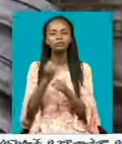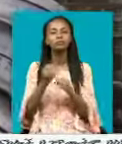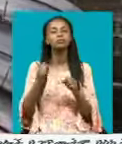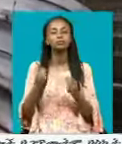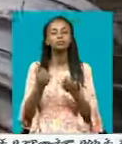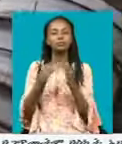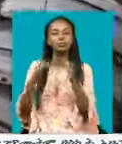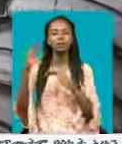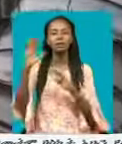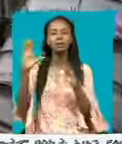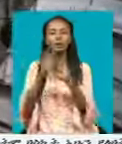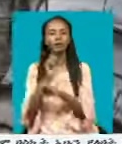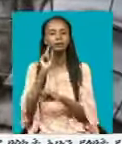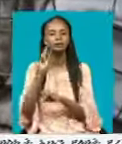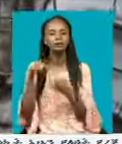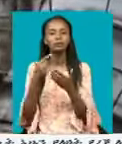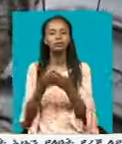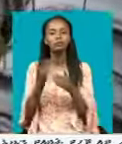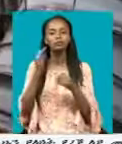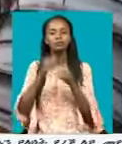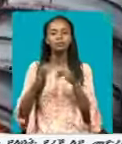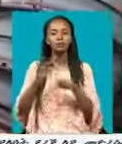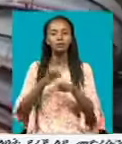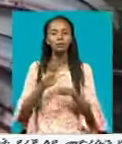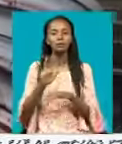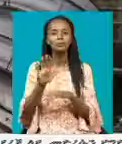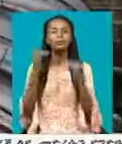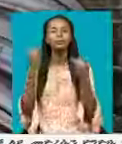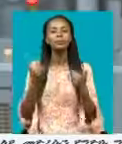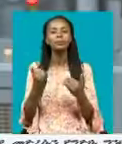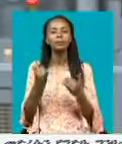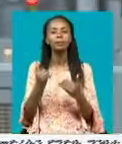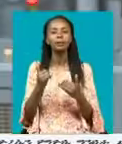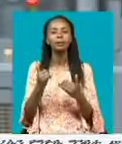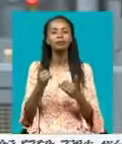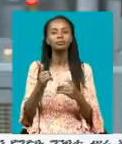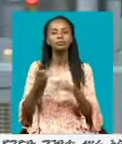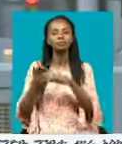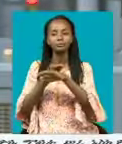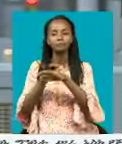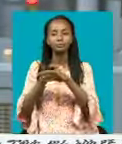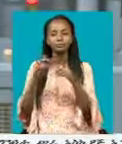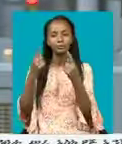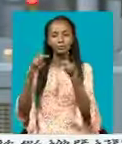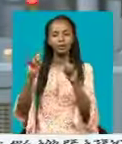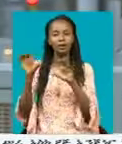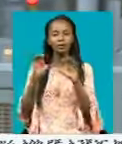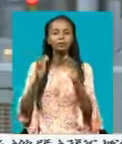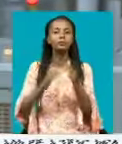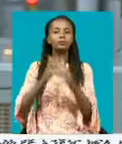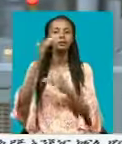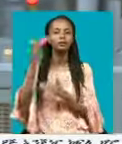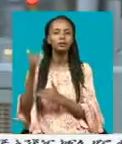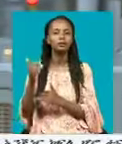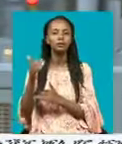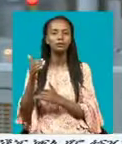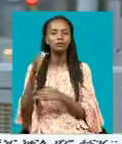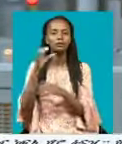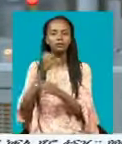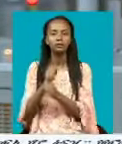ነው። በዩኒት 8 ላይ አሁን የፕሬሸር ቴስት አድርገን በቀጣይ